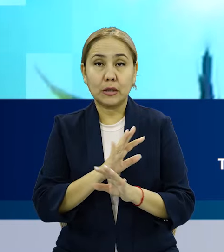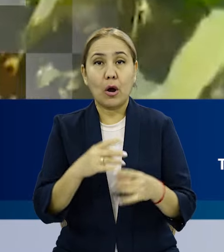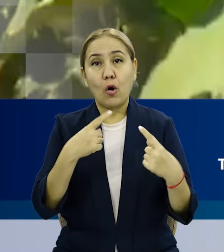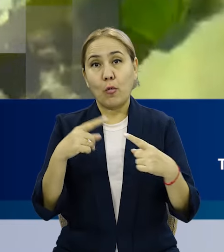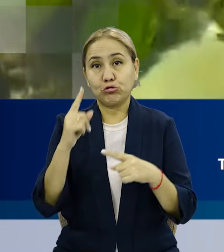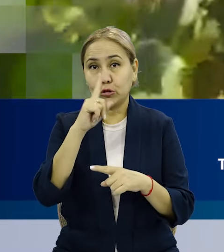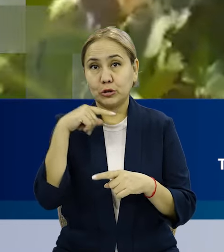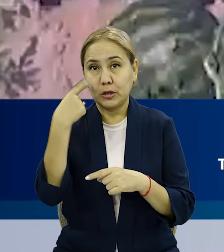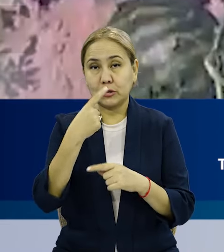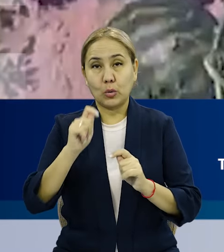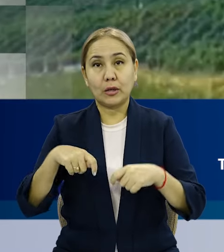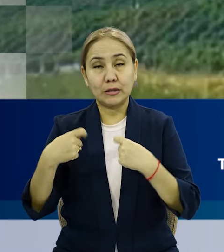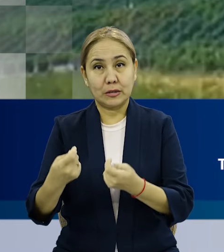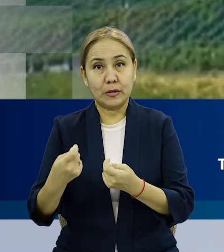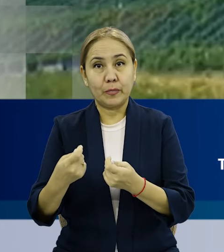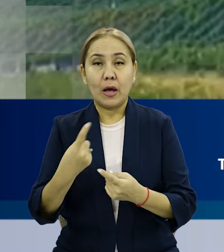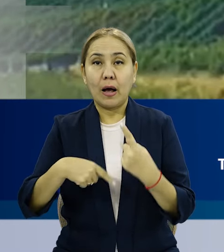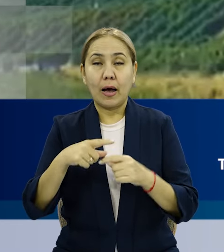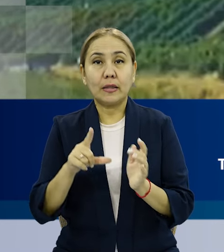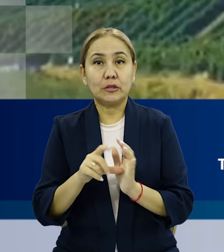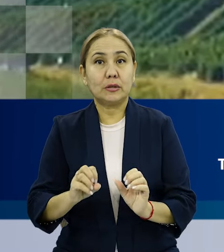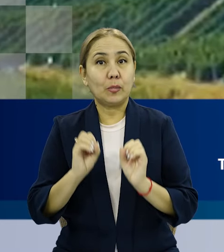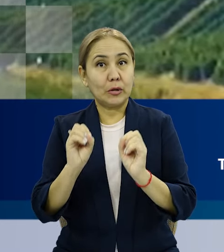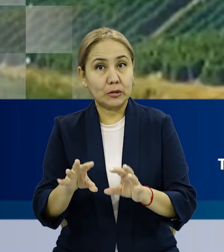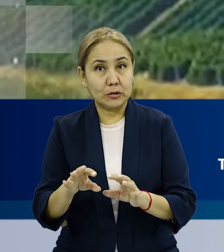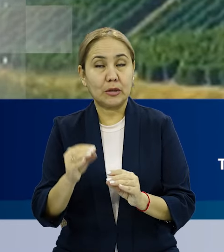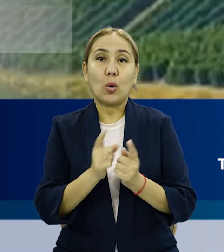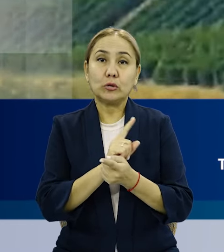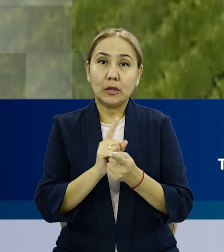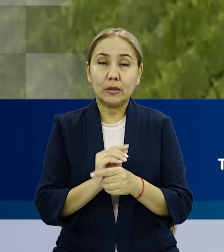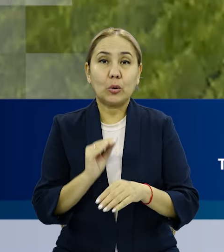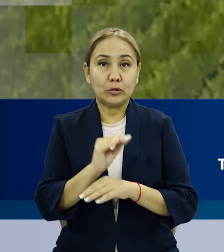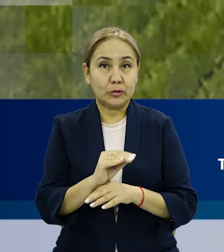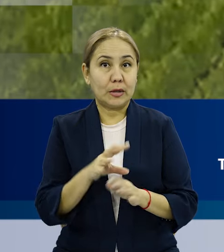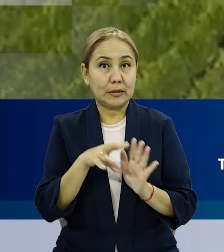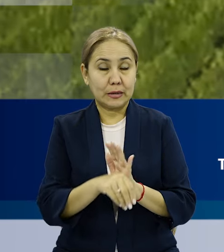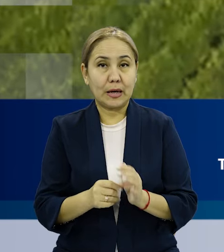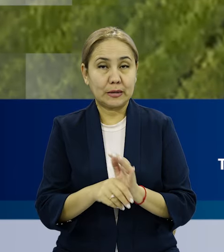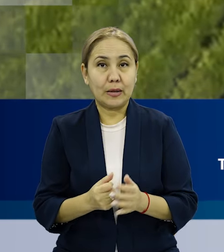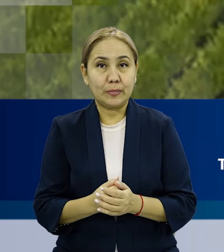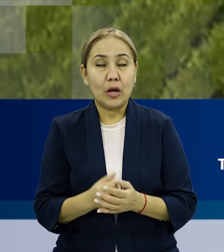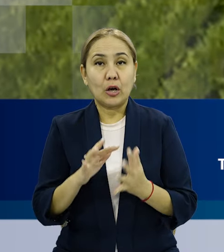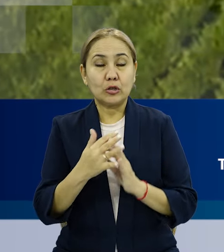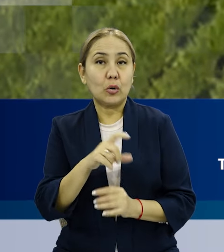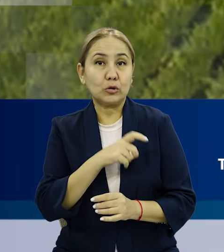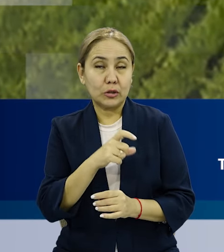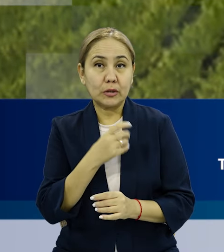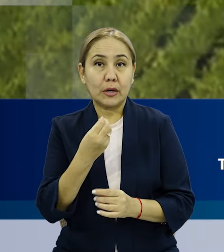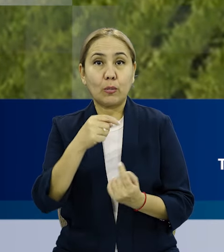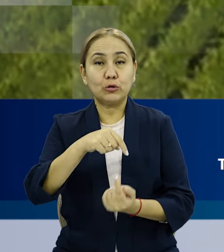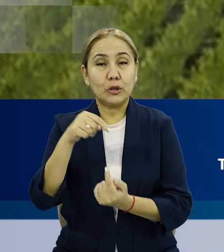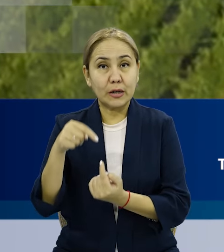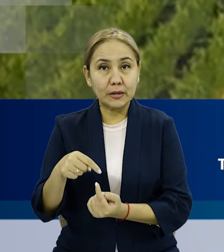boshqa shaxsga o'tkazilishi, qayta ijaraga berilishi mumkinligini nazarda tutuvchi o'zgartirish va qo'shimchalar kiritilmoqda. Shuningdek,